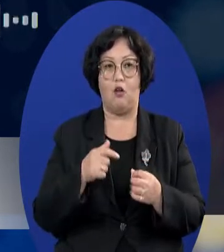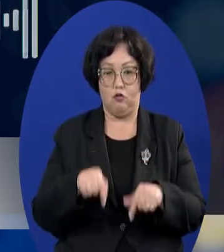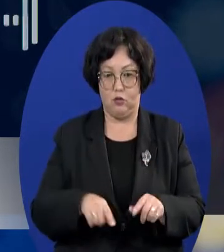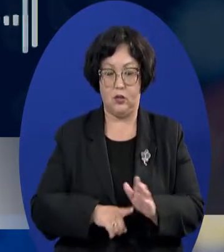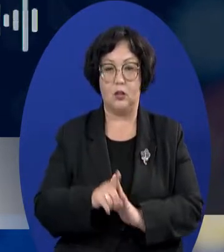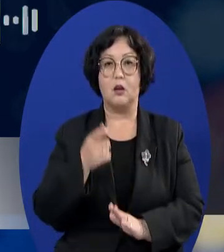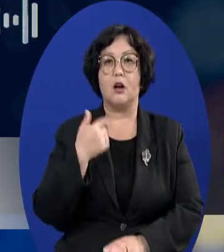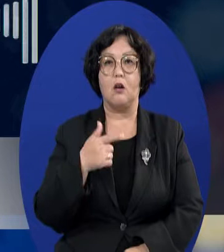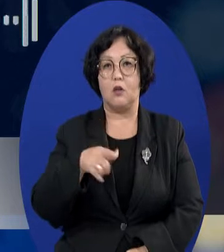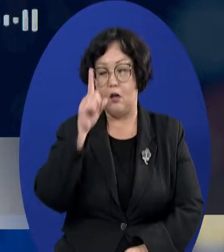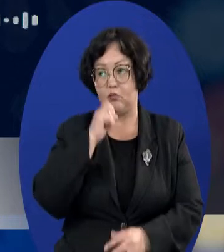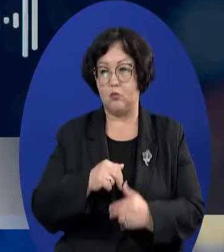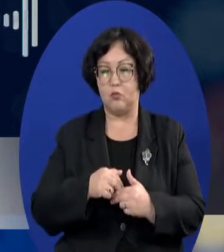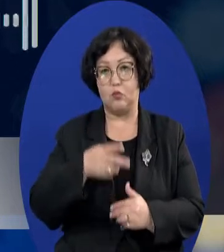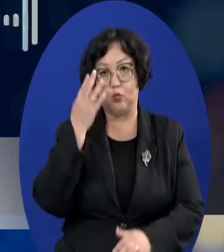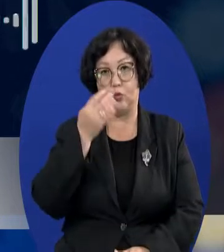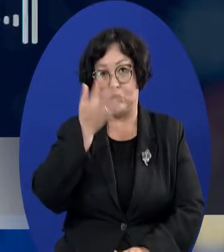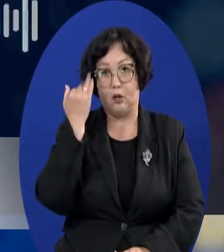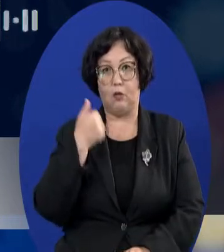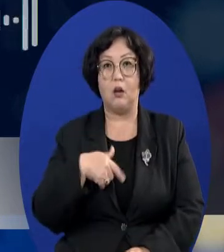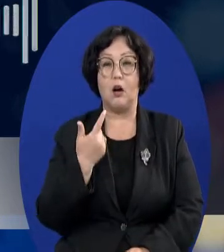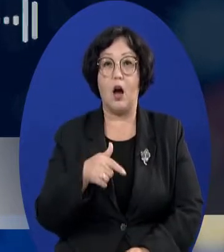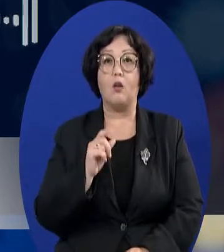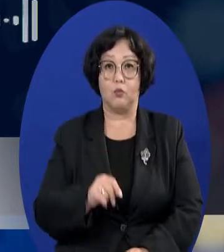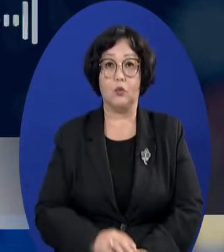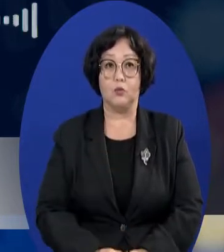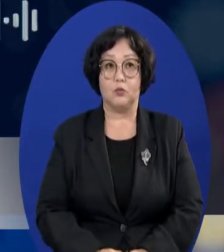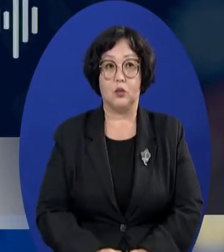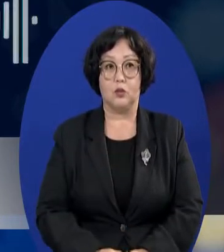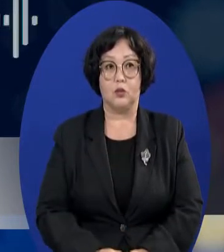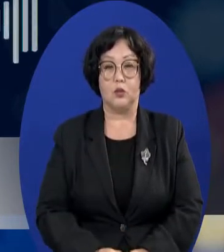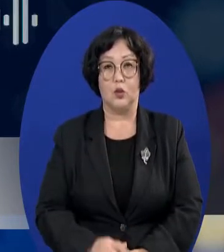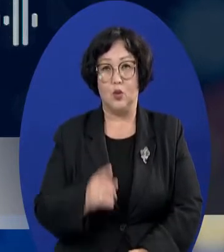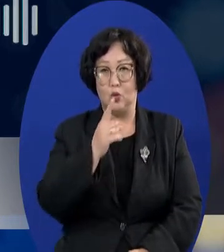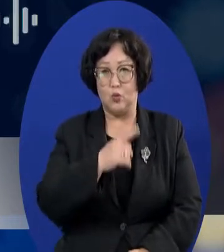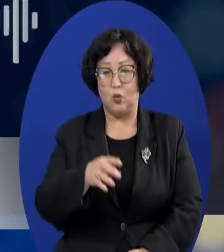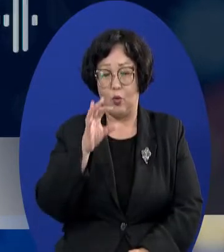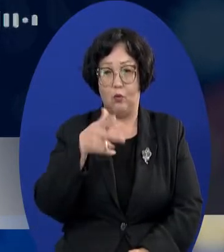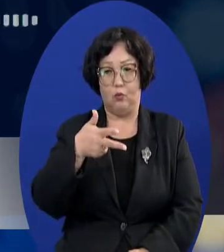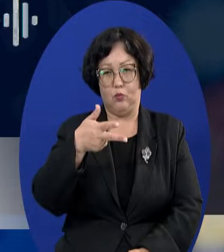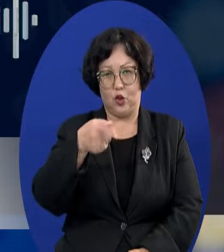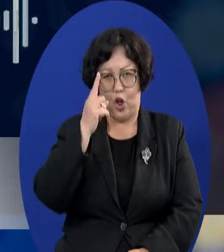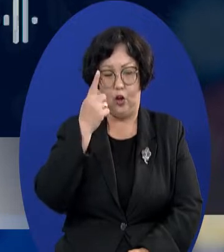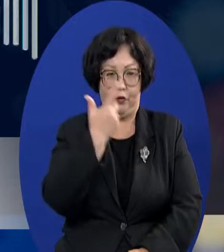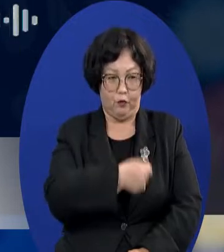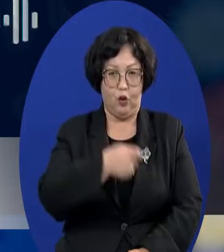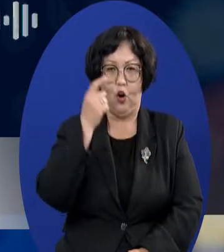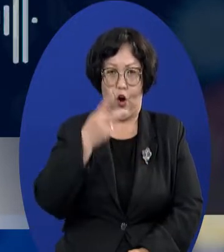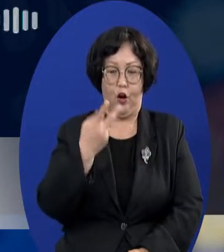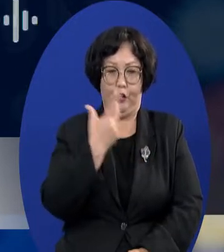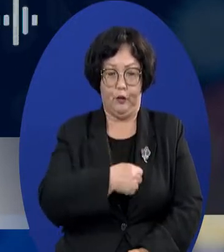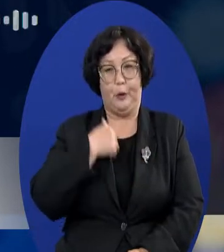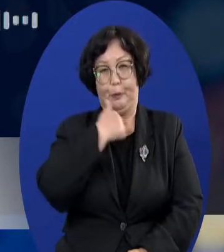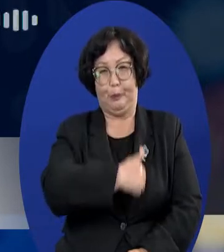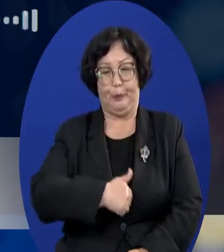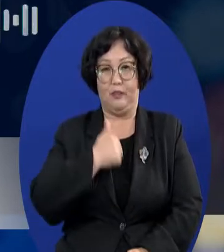нэг хэвшлийн явдал нэг 4-5 хоногийн дараа арай гарах болчихсон. Тэр ерөөс нь нөгөө бүрэн тандаа хамрагдсан гэж ерөөсөө санаа өгөхгүй. Би бүр нөгөө 3-р тандаа